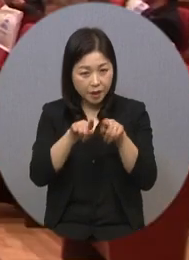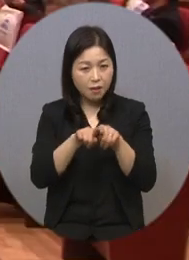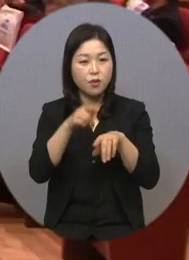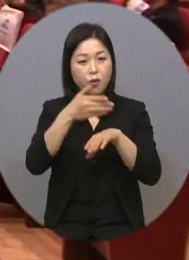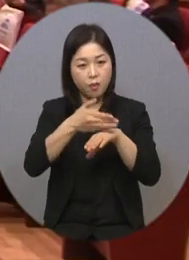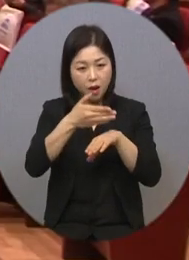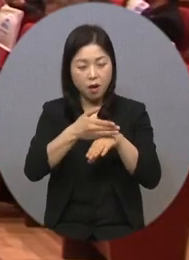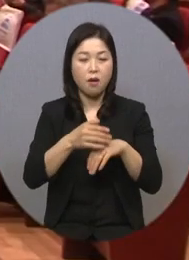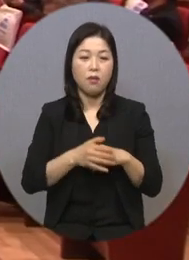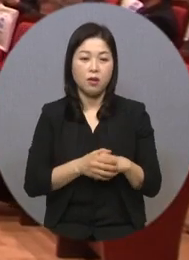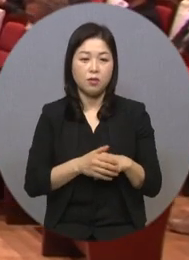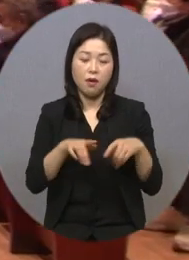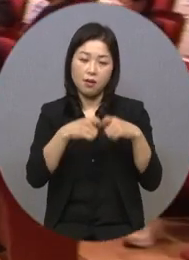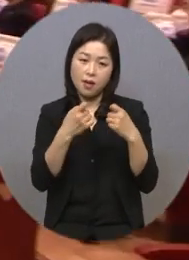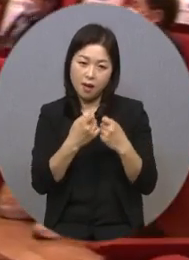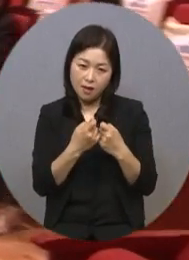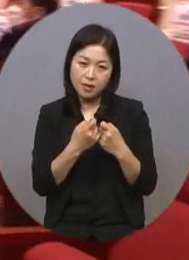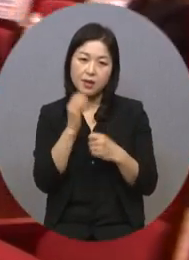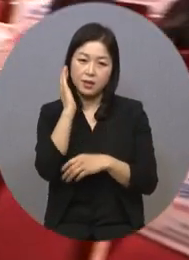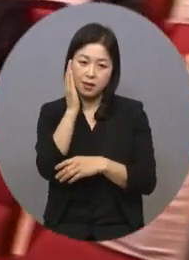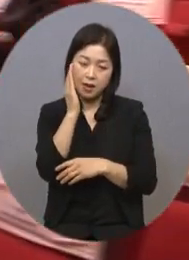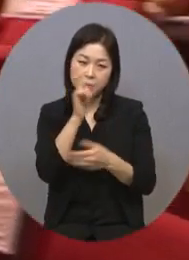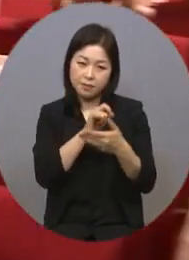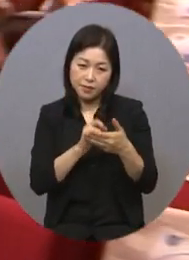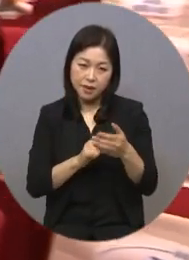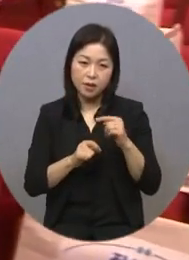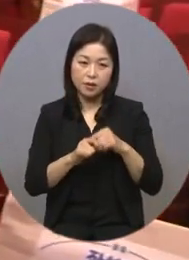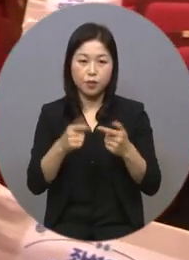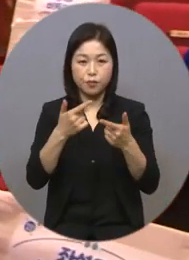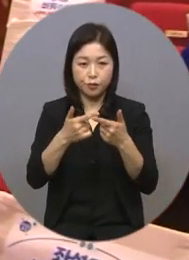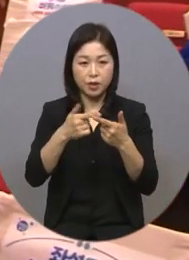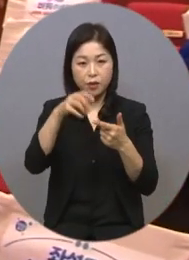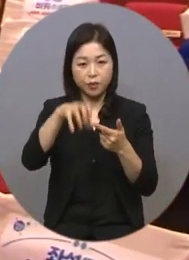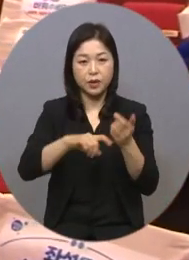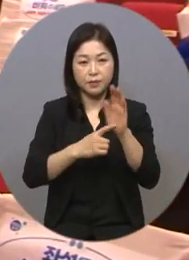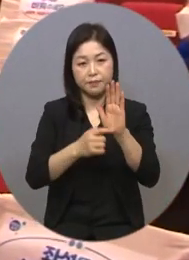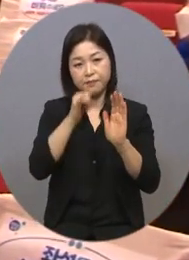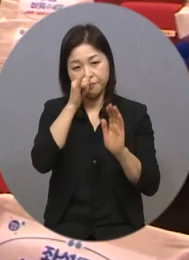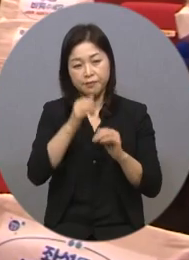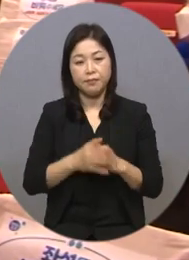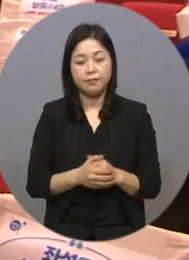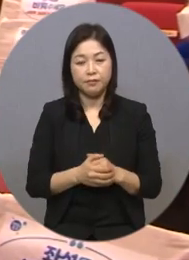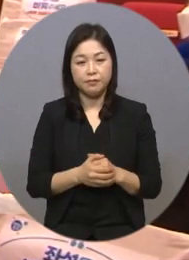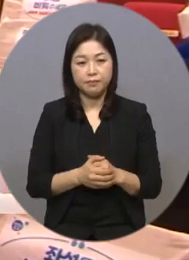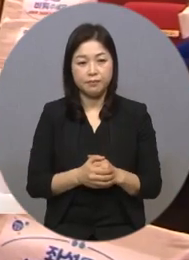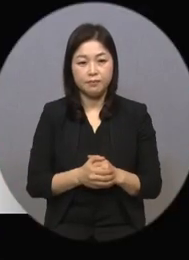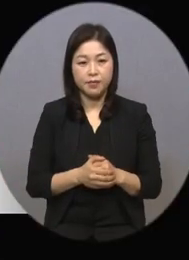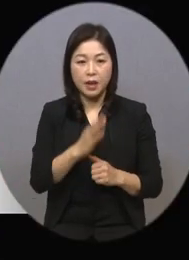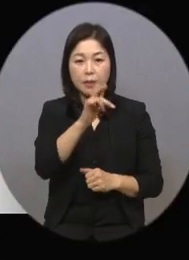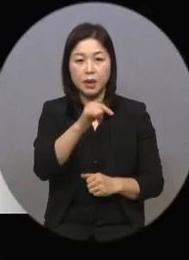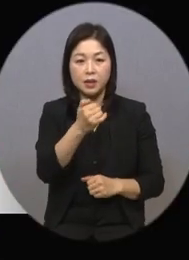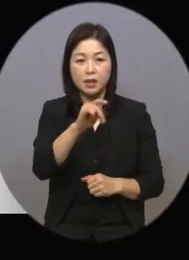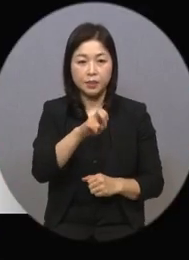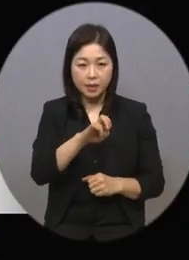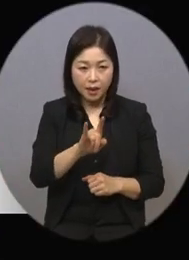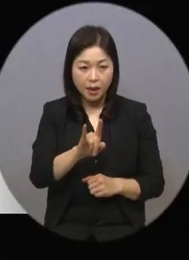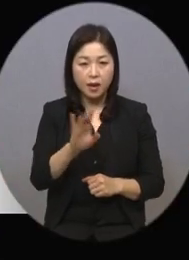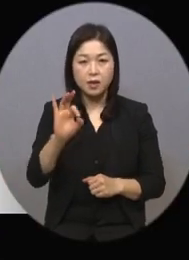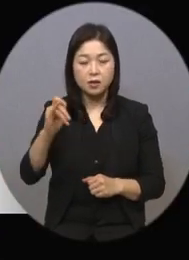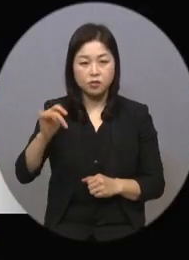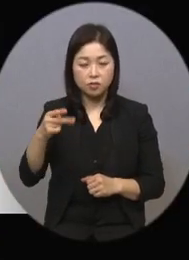출판기념 에 가 지난 21일 부산 북구 문화예술회관 에서 열렸습니다 본 자서전은 고방 남태 씨와 이순영 위원이